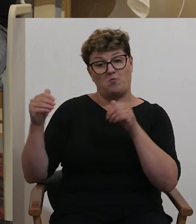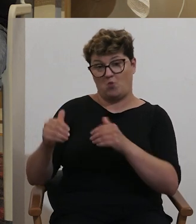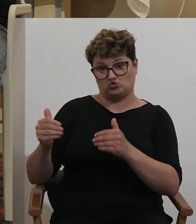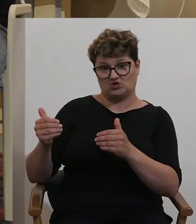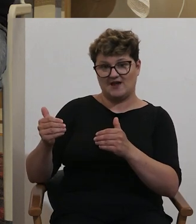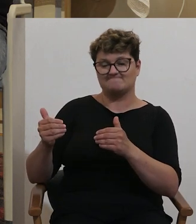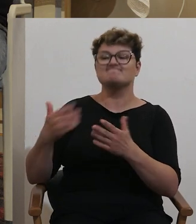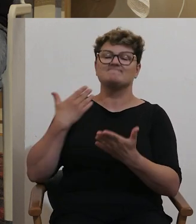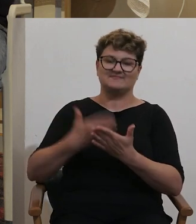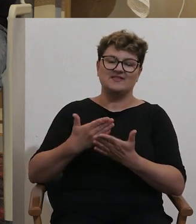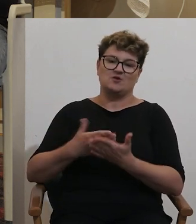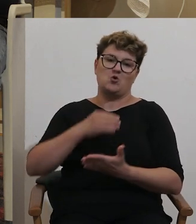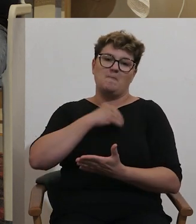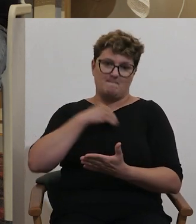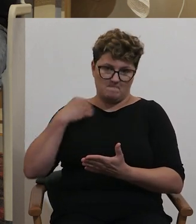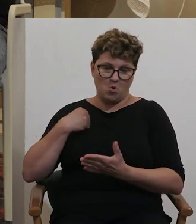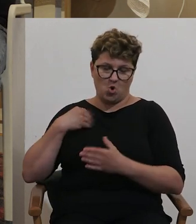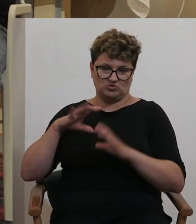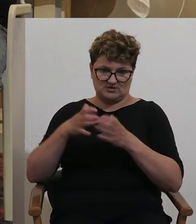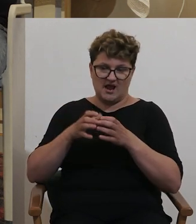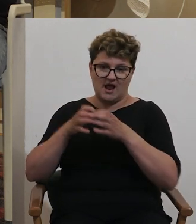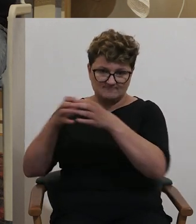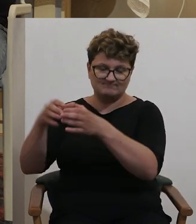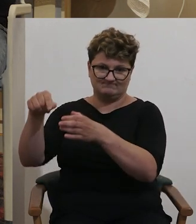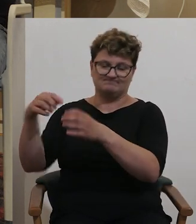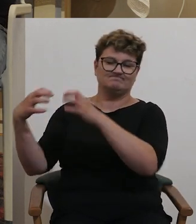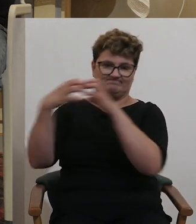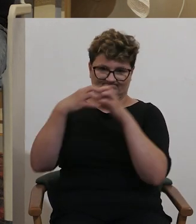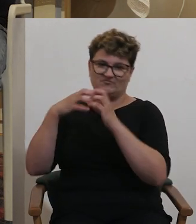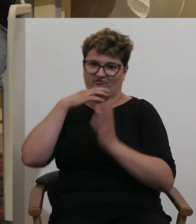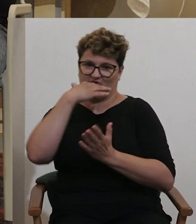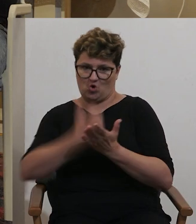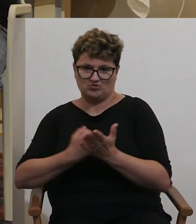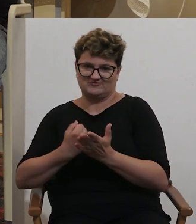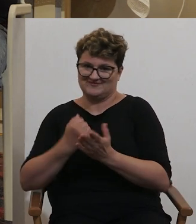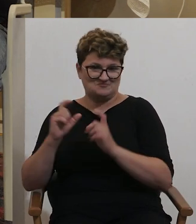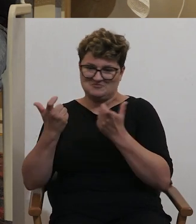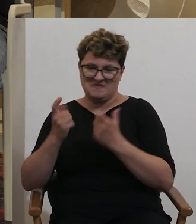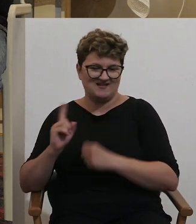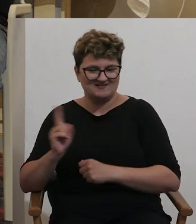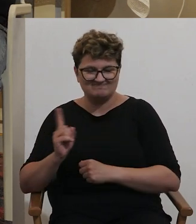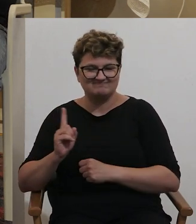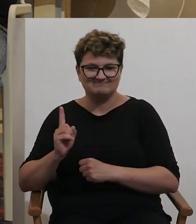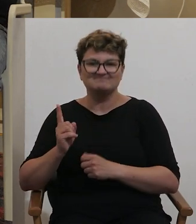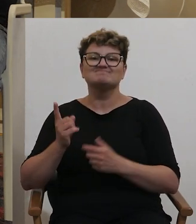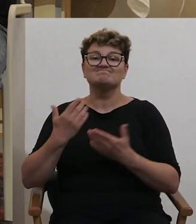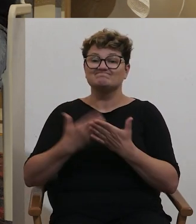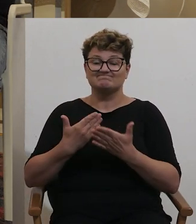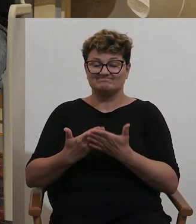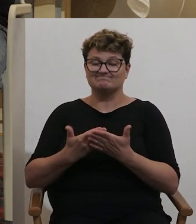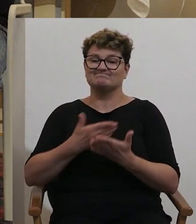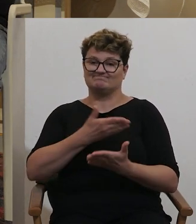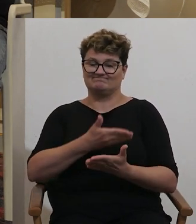też polskie wojsko, polska dywizja została w tej bitwie użyta nieprzypadkowo, żeby